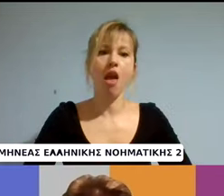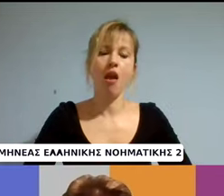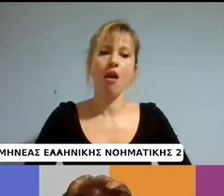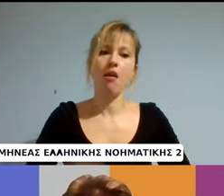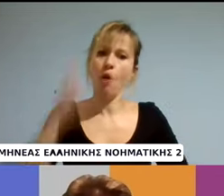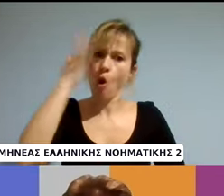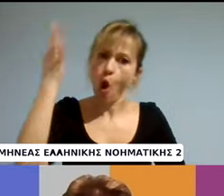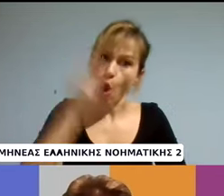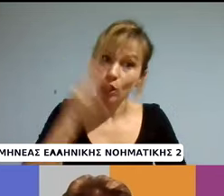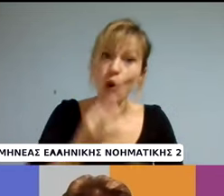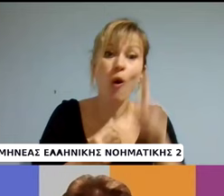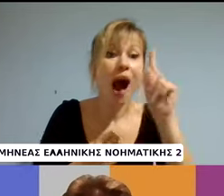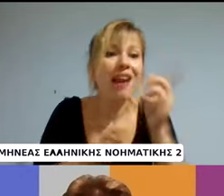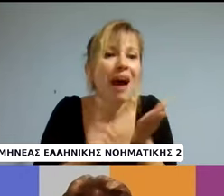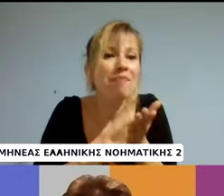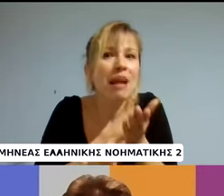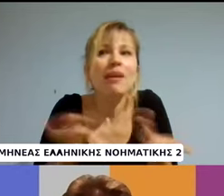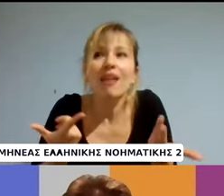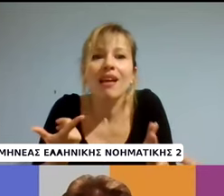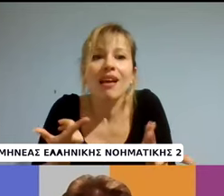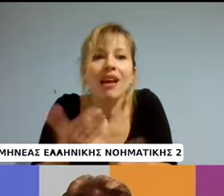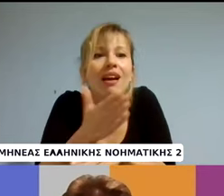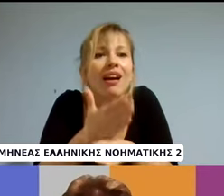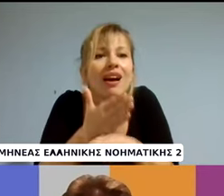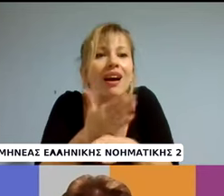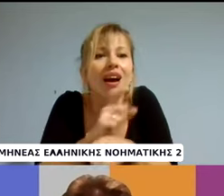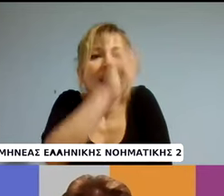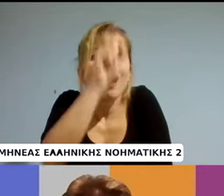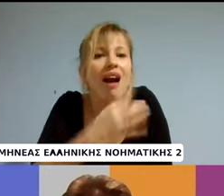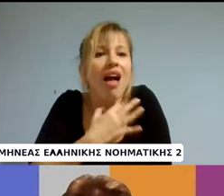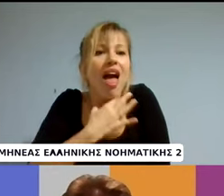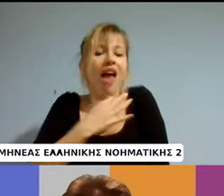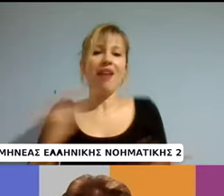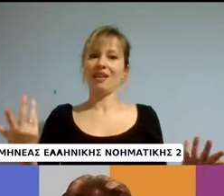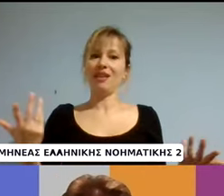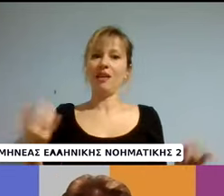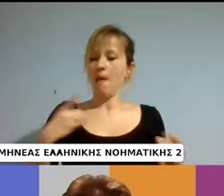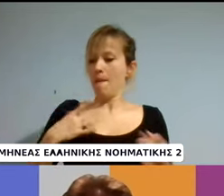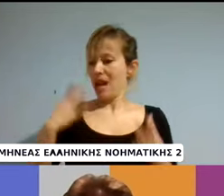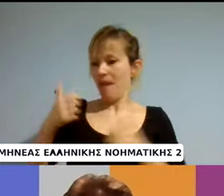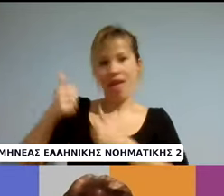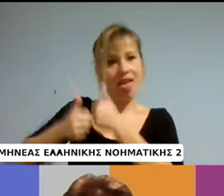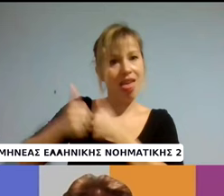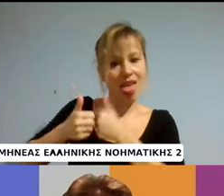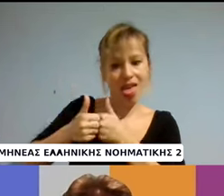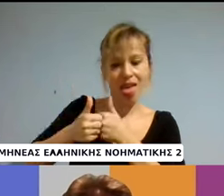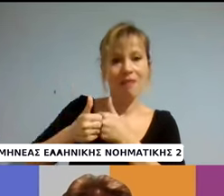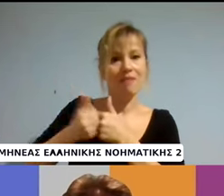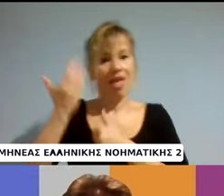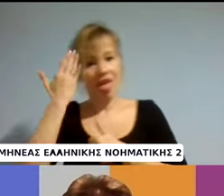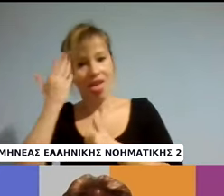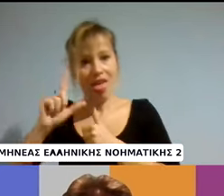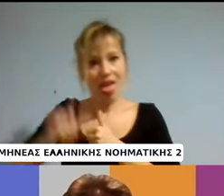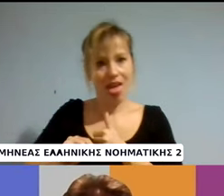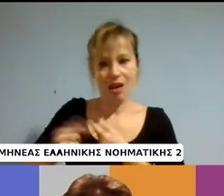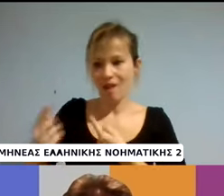να μπορούμε να ζήσουμε κιόλας, έτσι. Οπότε, το αν είμαι εγώ ανταγωνιστικός, αλλά ταυτόχρονα το κάνω με έναν